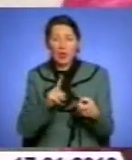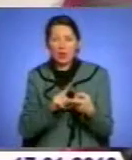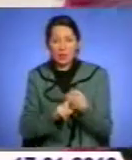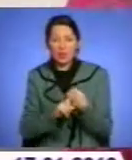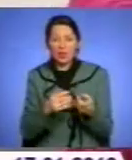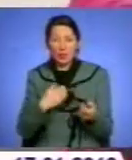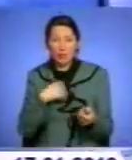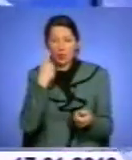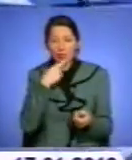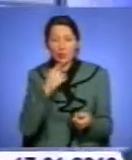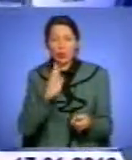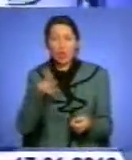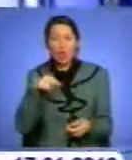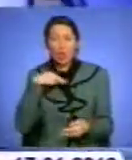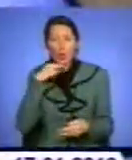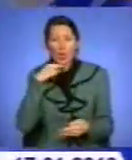обережні.